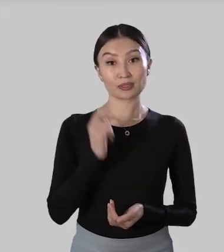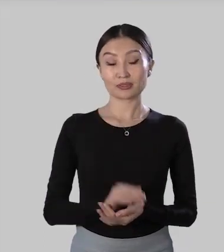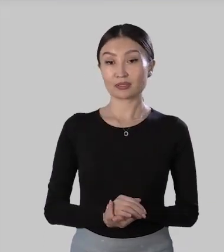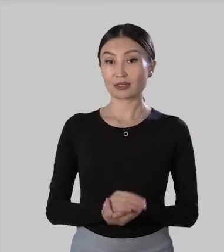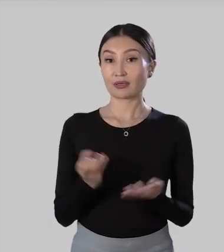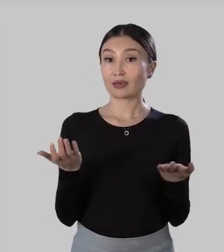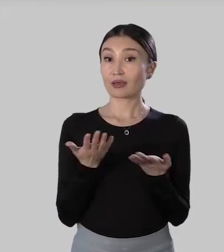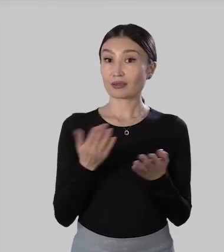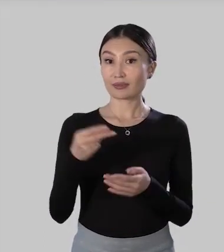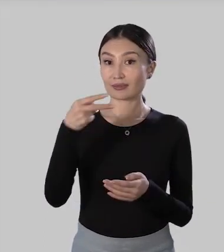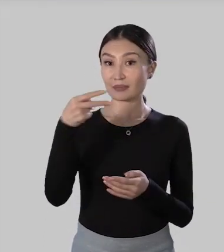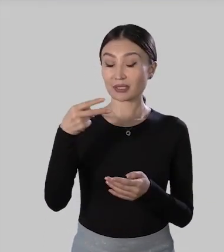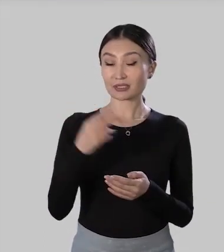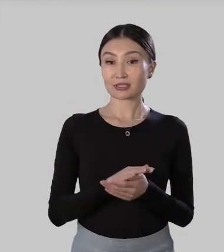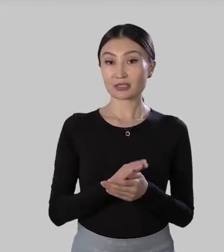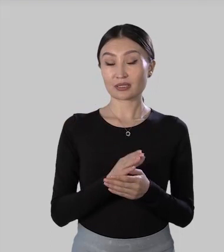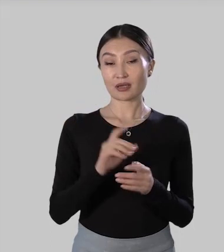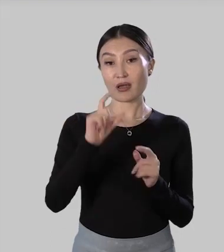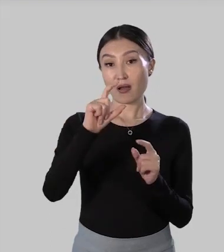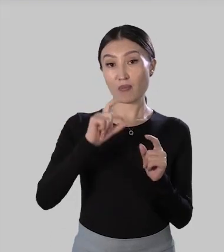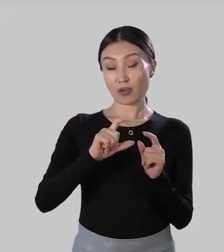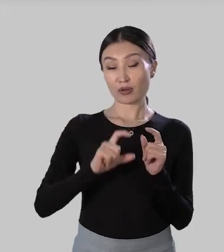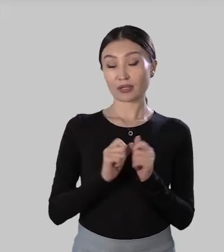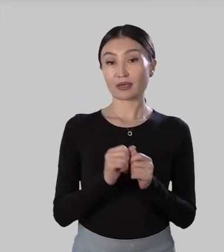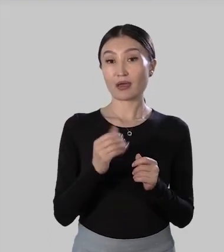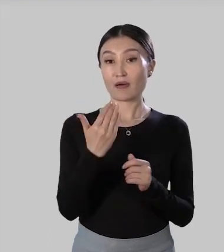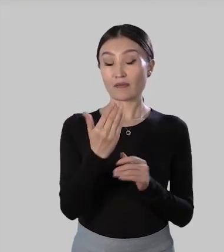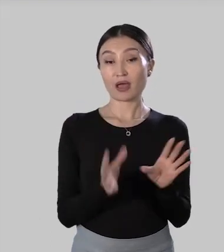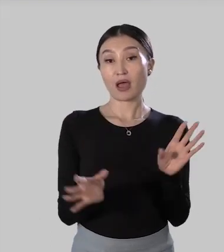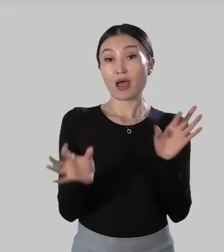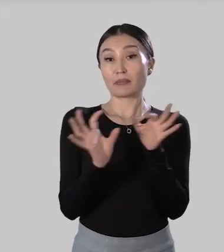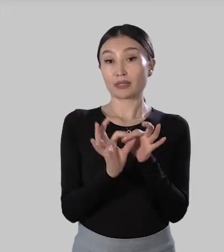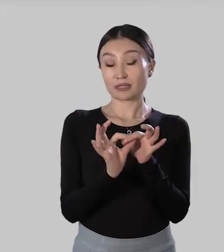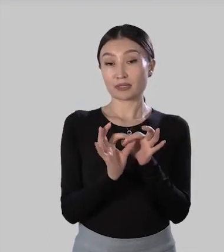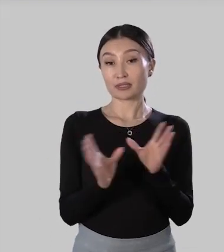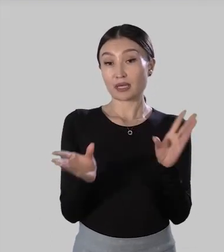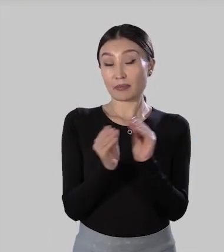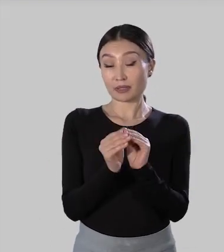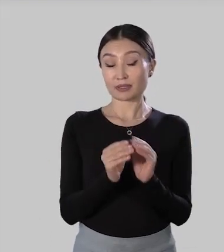Подумайте, в какие тематические блоки и микротемы вы объедините свое послание.